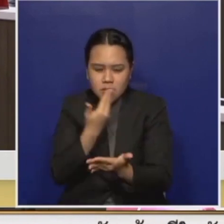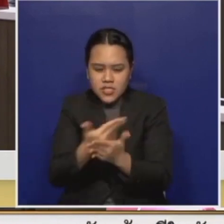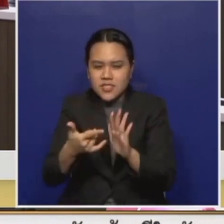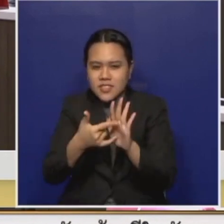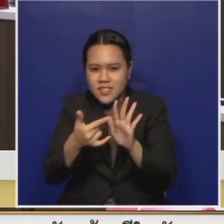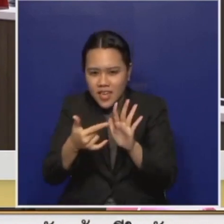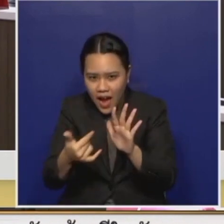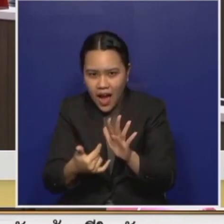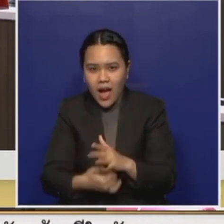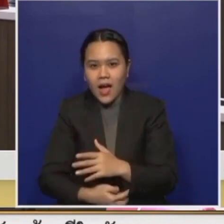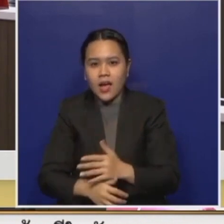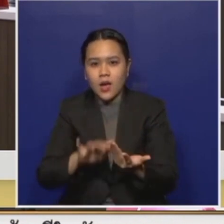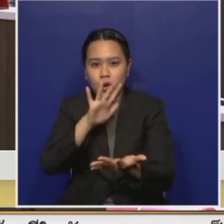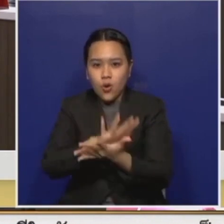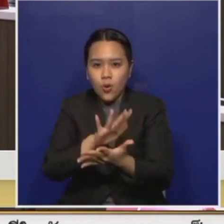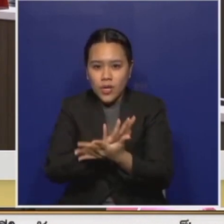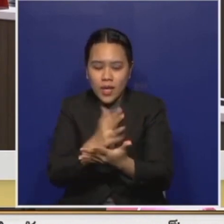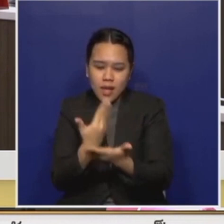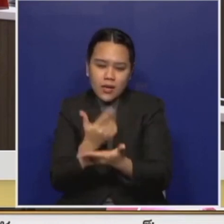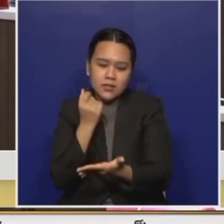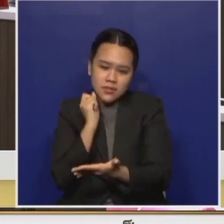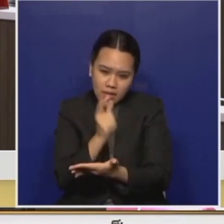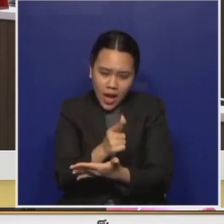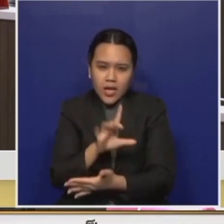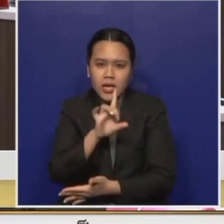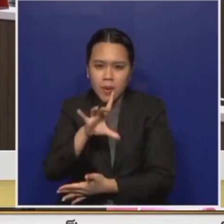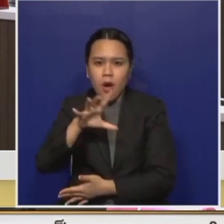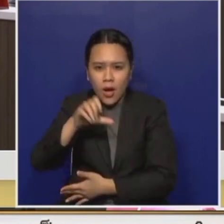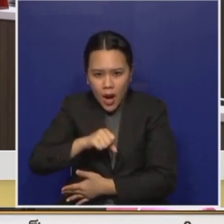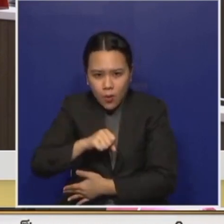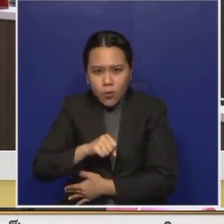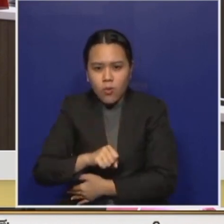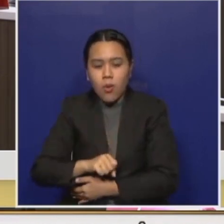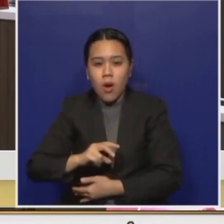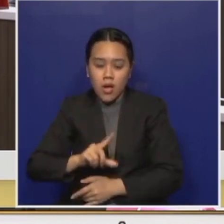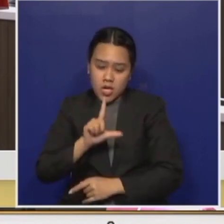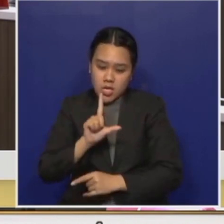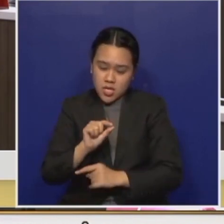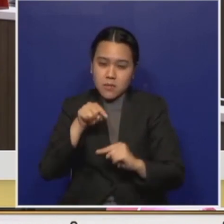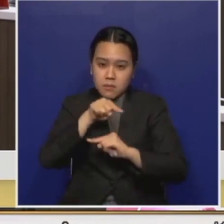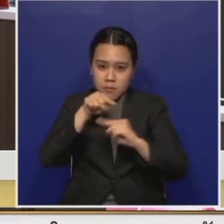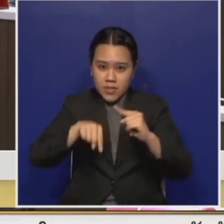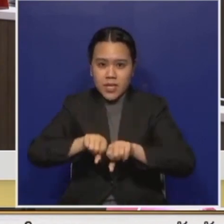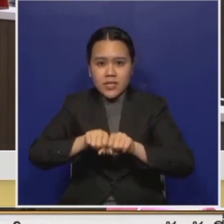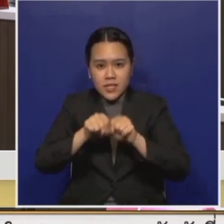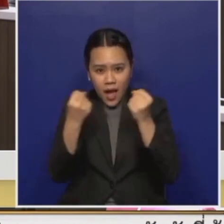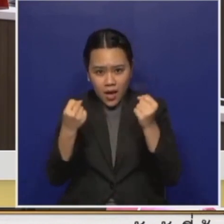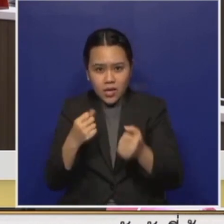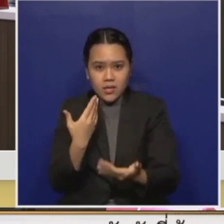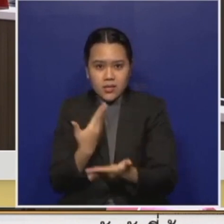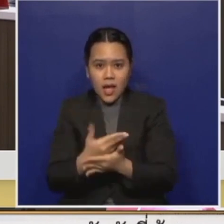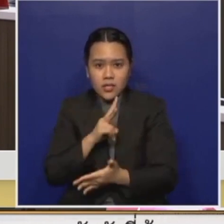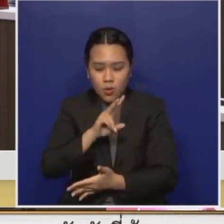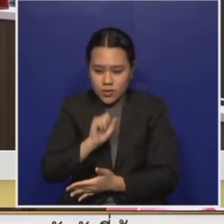เอไปจายค่าเธอมใหลูก800 ก็เอา 120 ตำนานครับท่านใช้เมตรเงิน 2,110